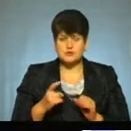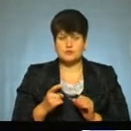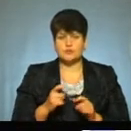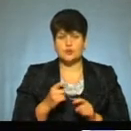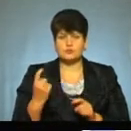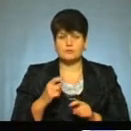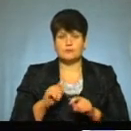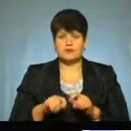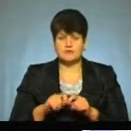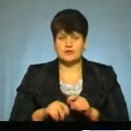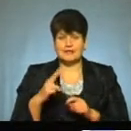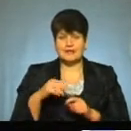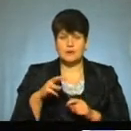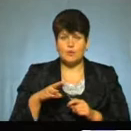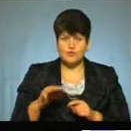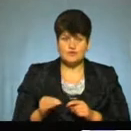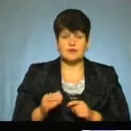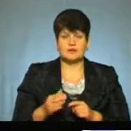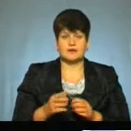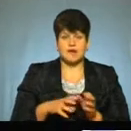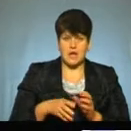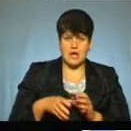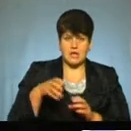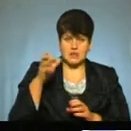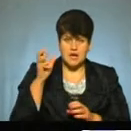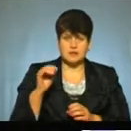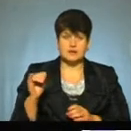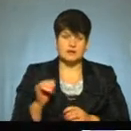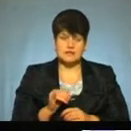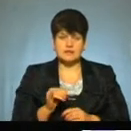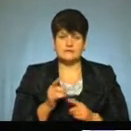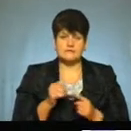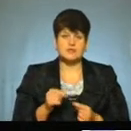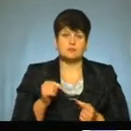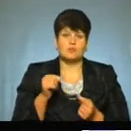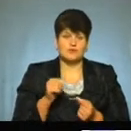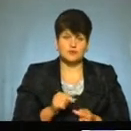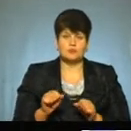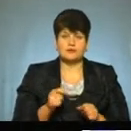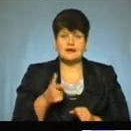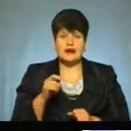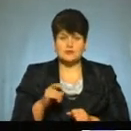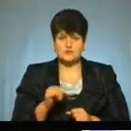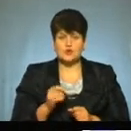перевірені димові і вентиляційні канали, і відповідно управління газового